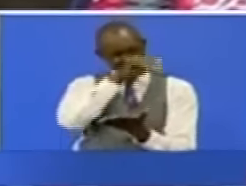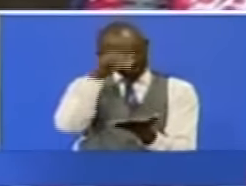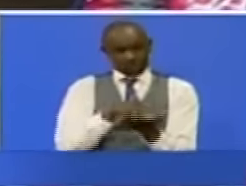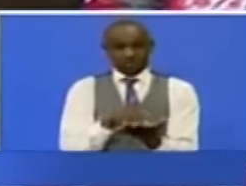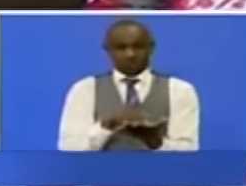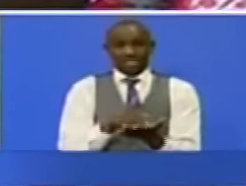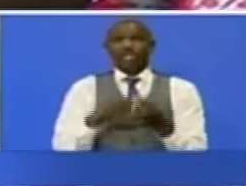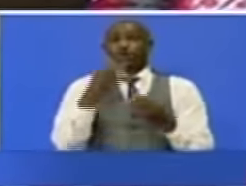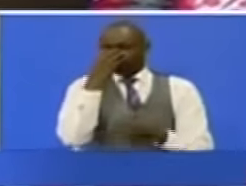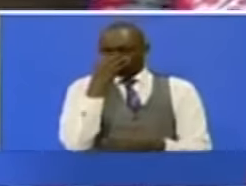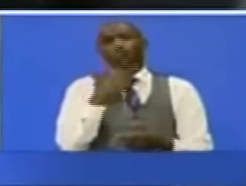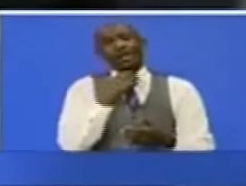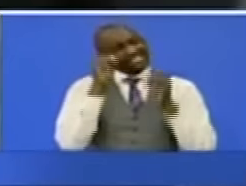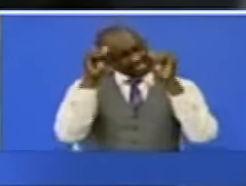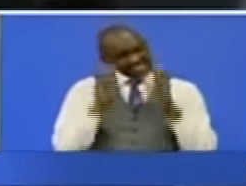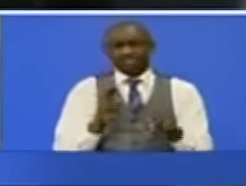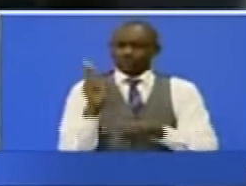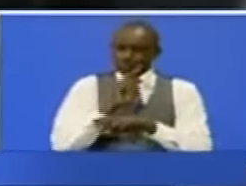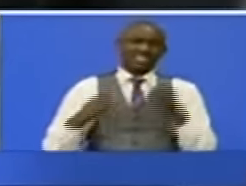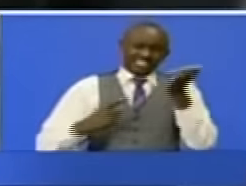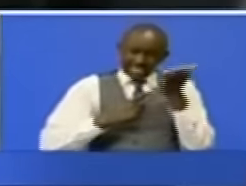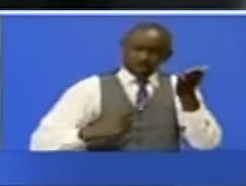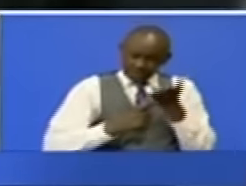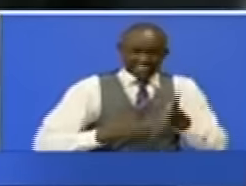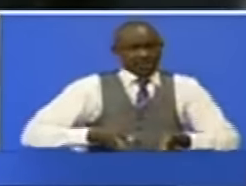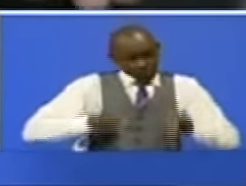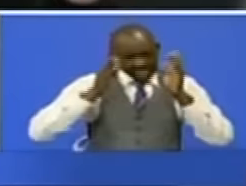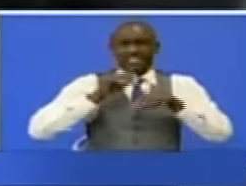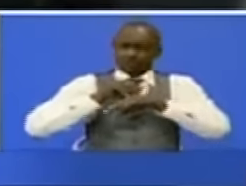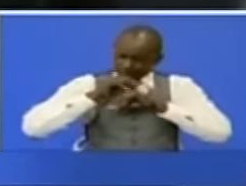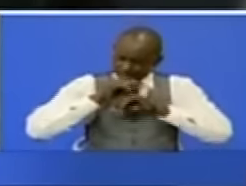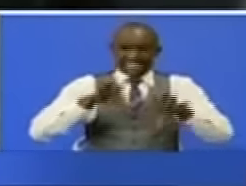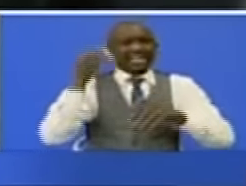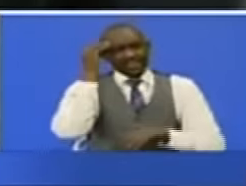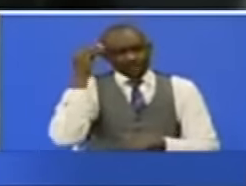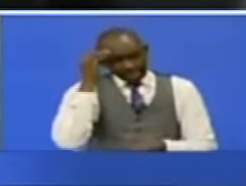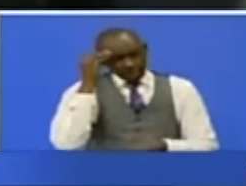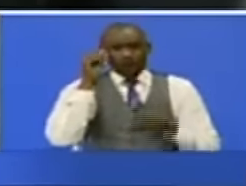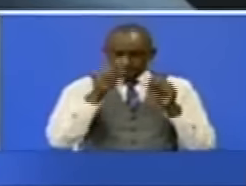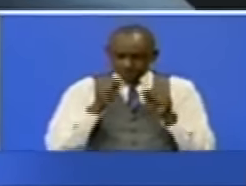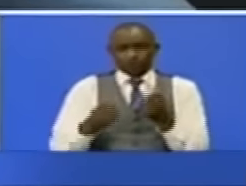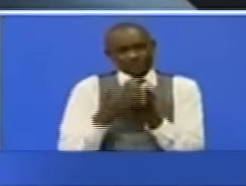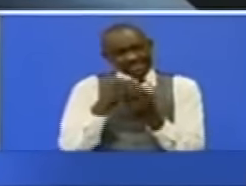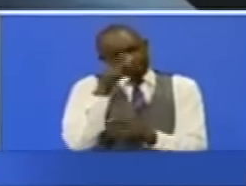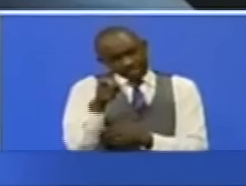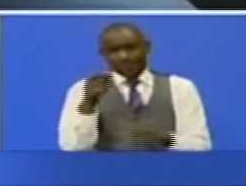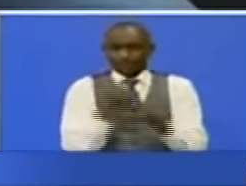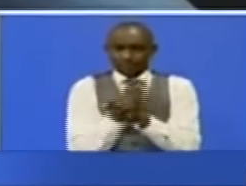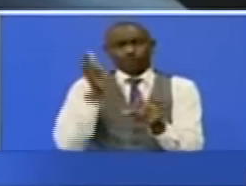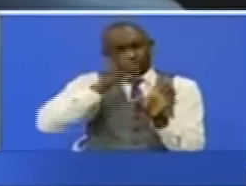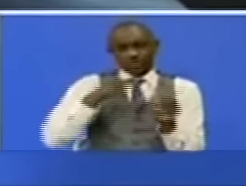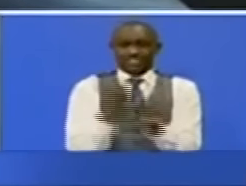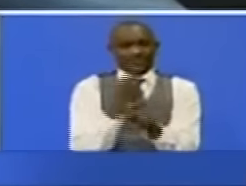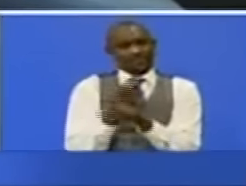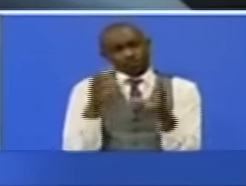Ruto pia aliwataka walimu kutumia teknolojia kama njia ya kueneza elimu ili kuwahami wanafunzi kukabiliana na utandawazi